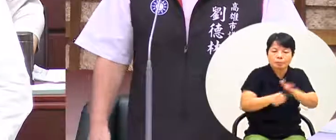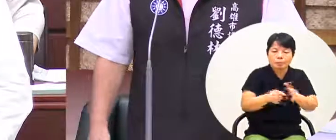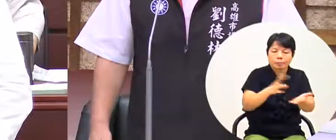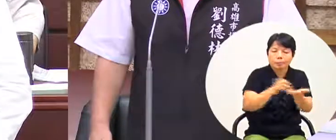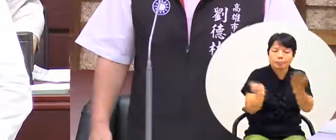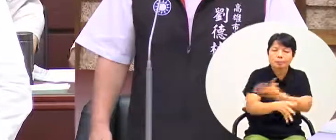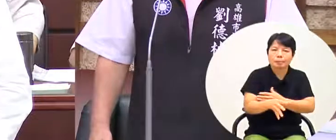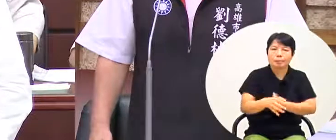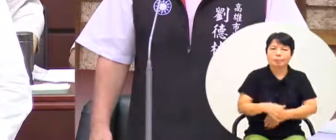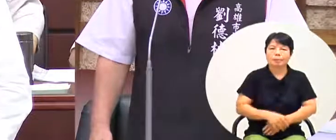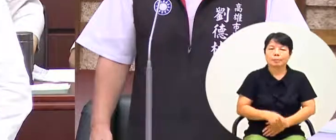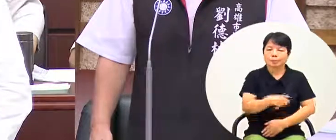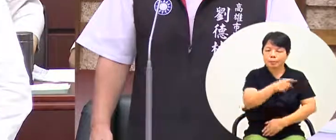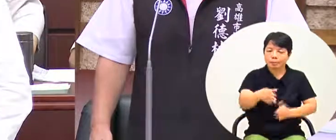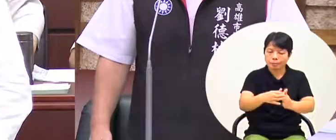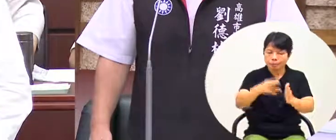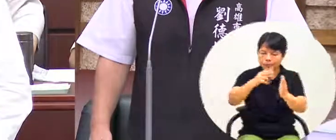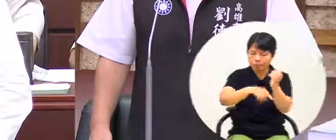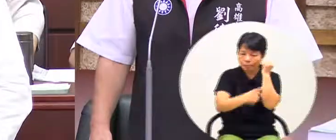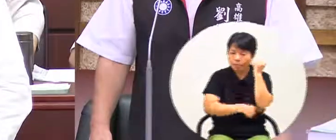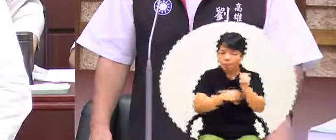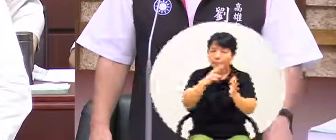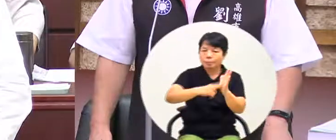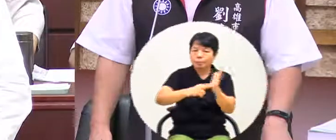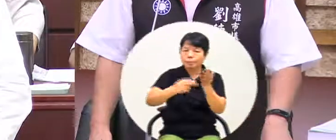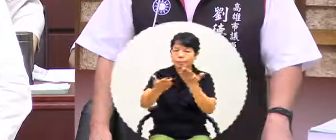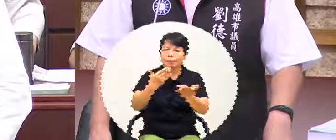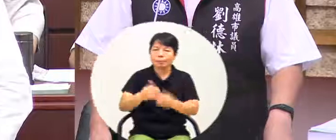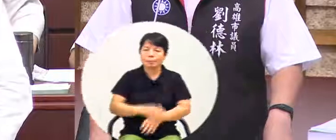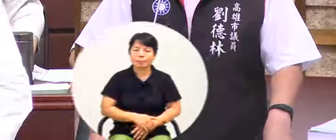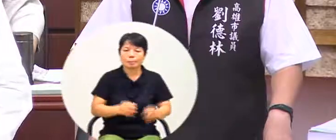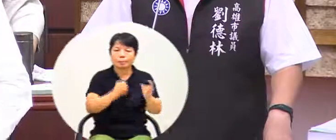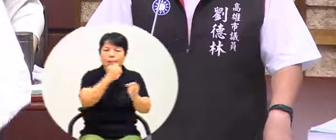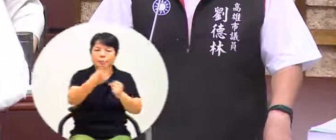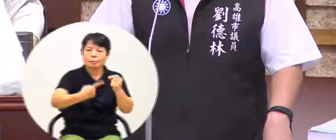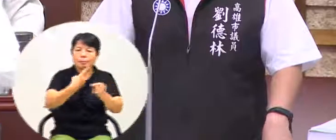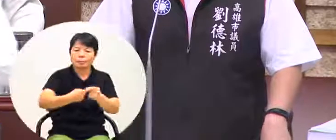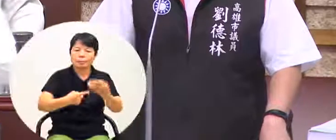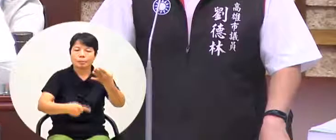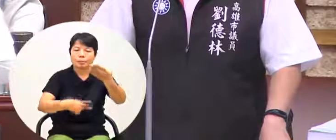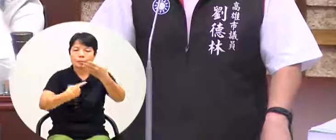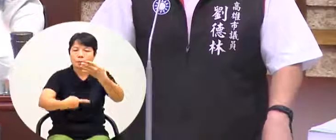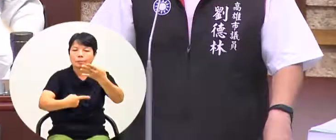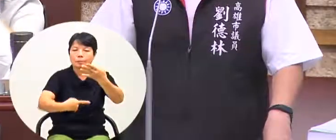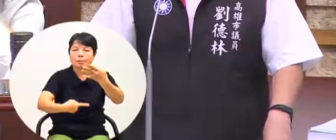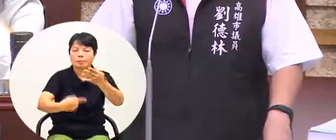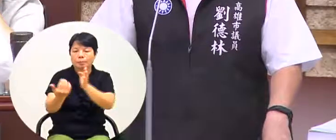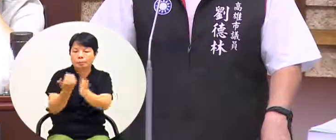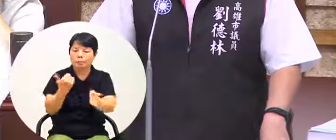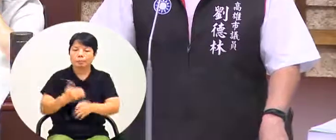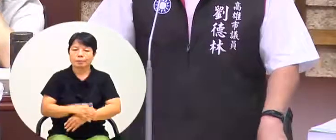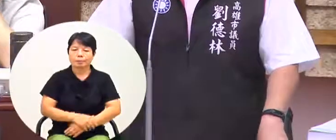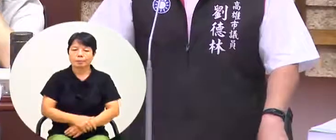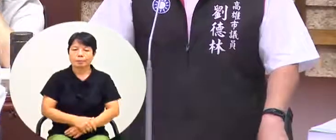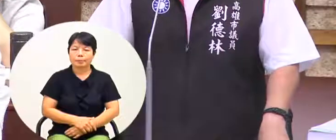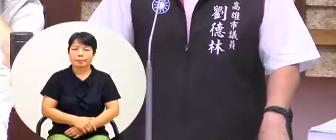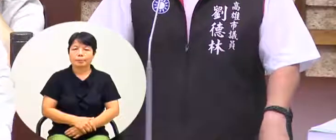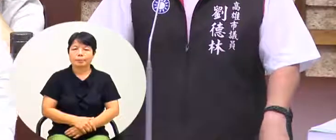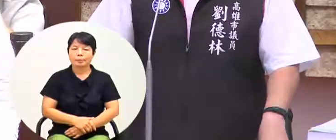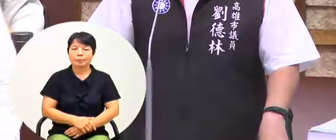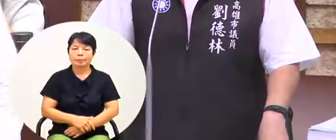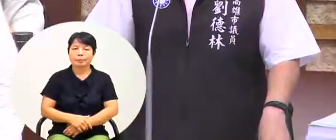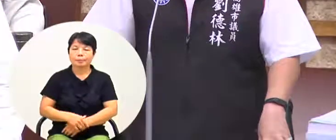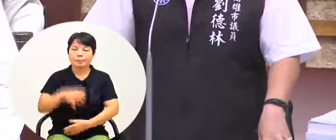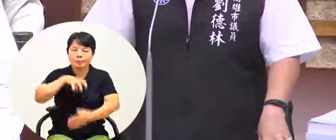楚，在101年的4月1号以前，那我们在里面的要点也有做一